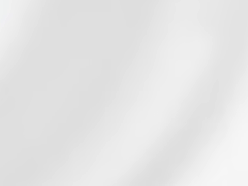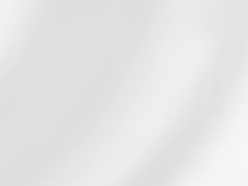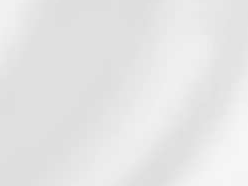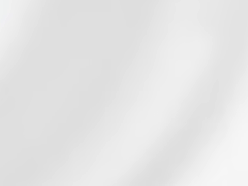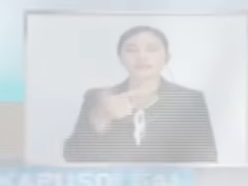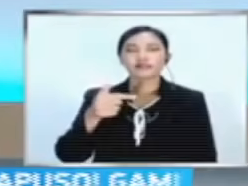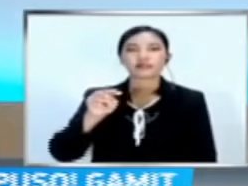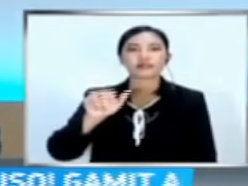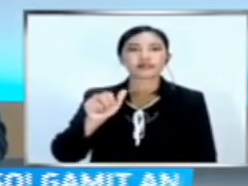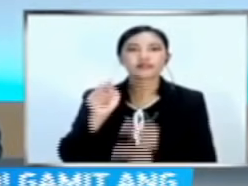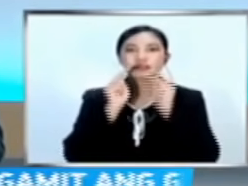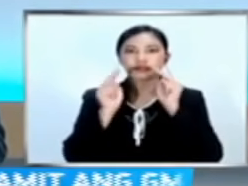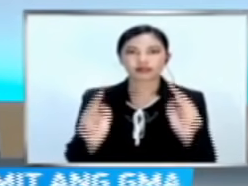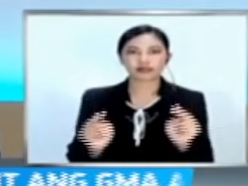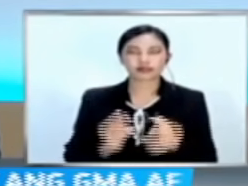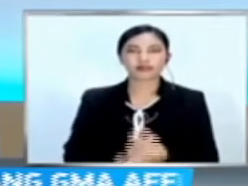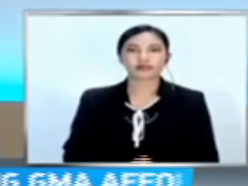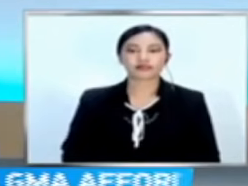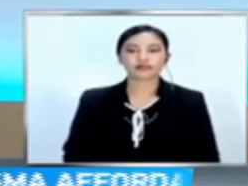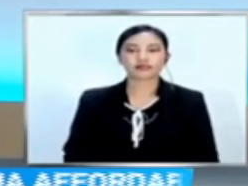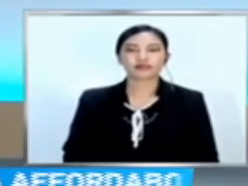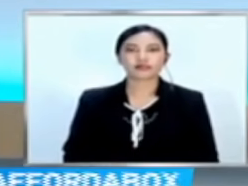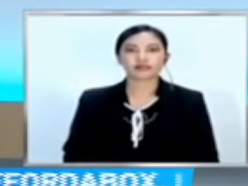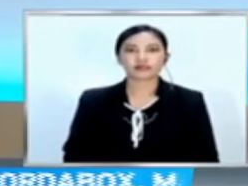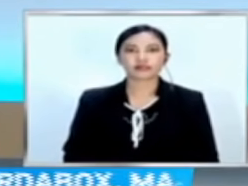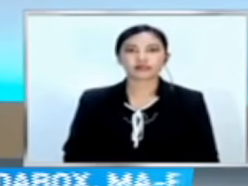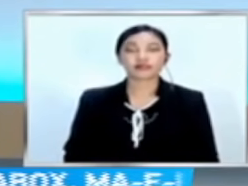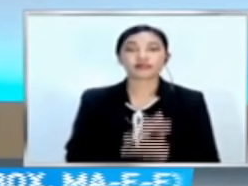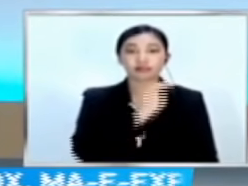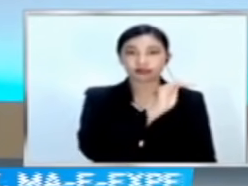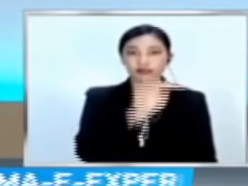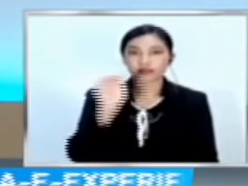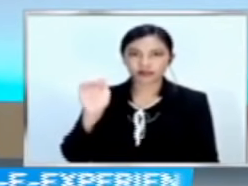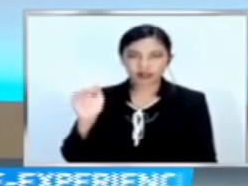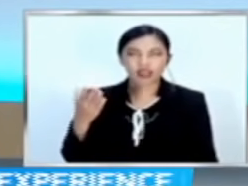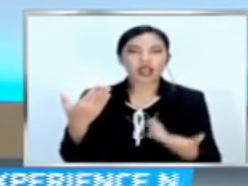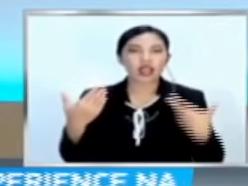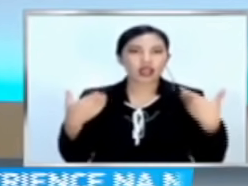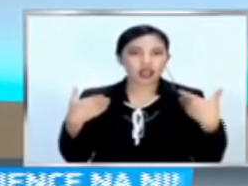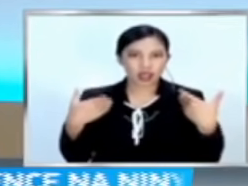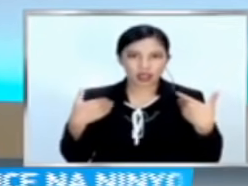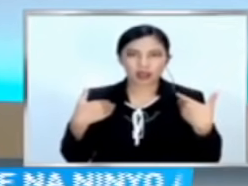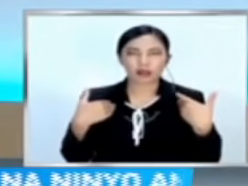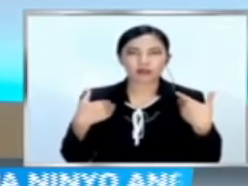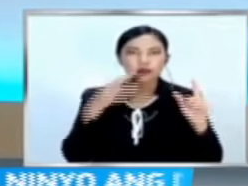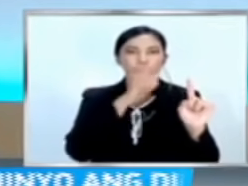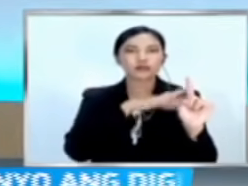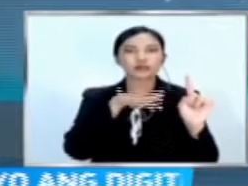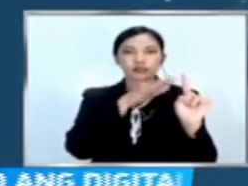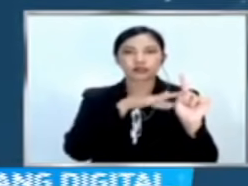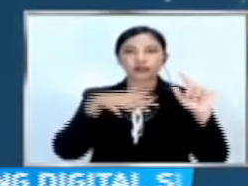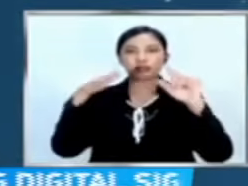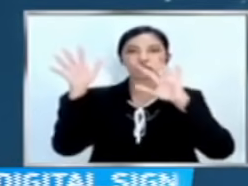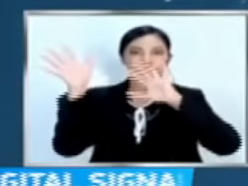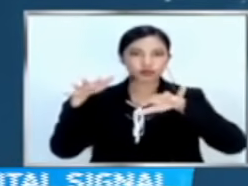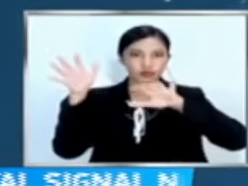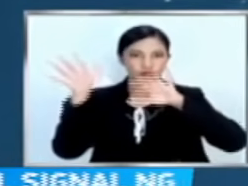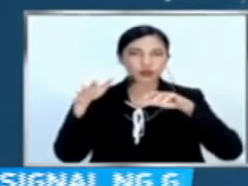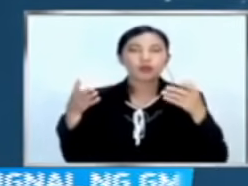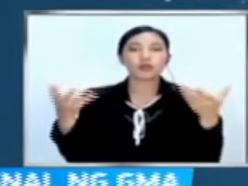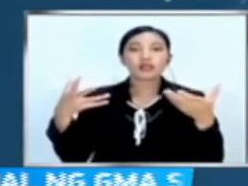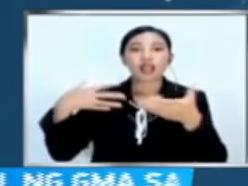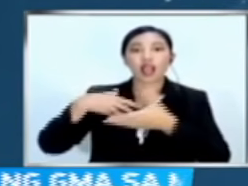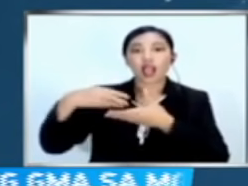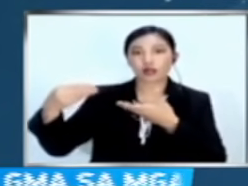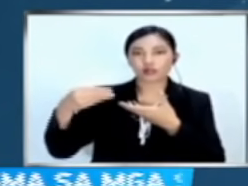News. Mga kapuso, may binabantayang bagyo sa labas ng Philippine Area of Responsibility. Namata ng pag-asa ang